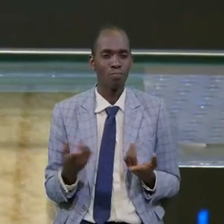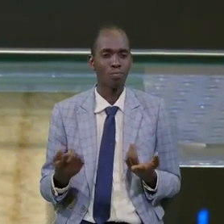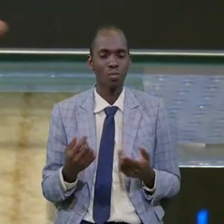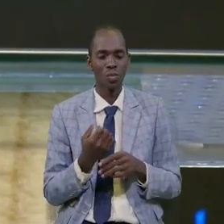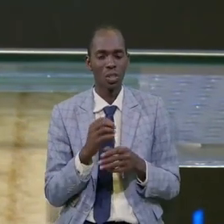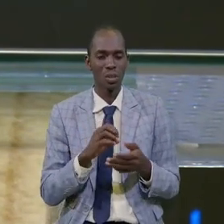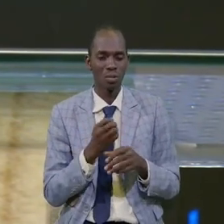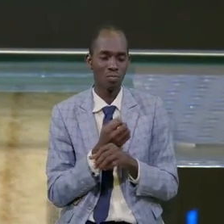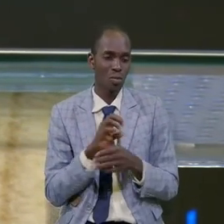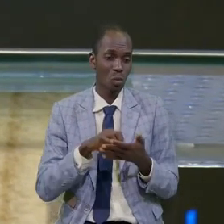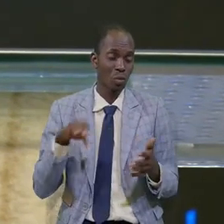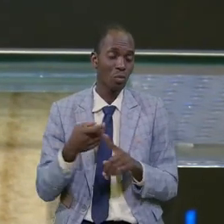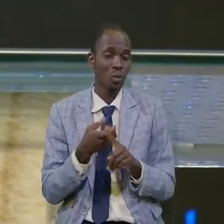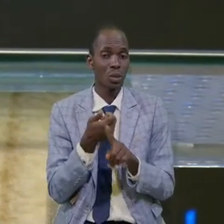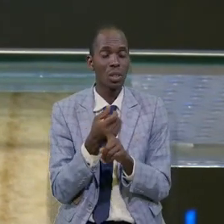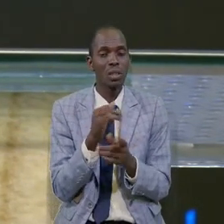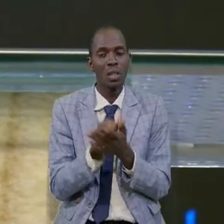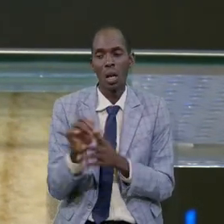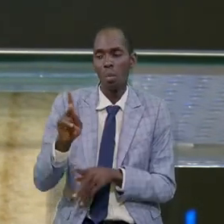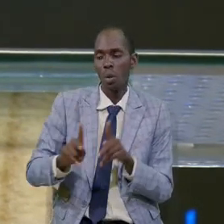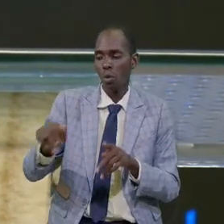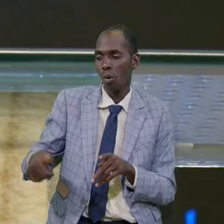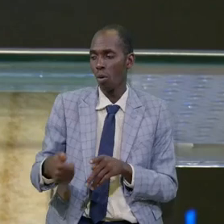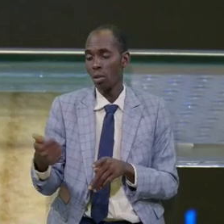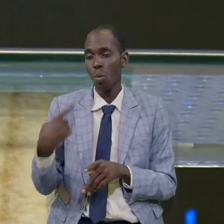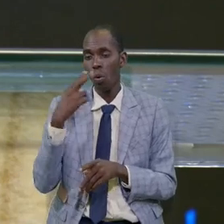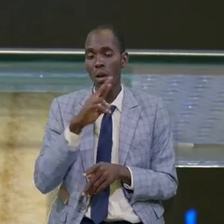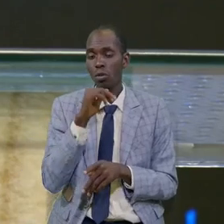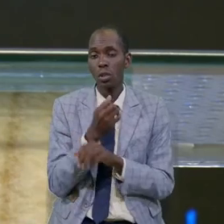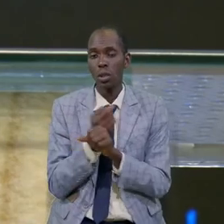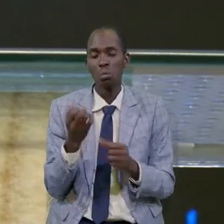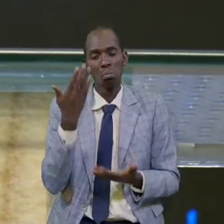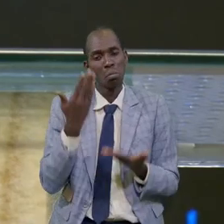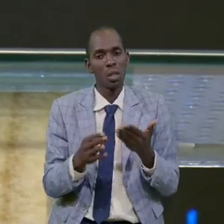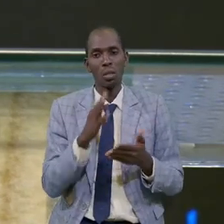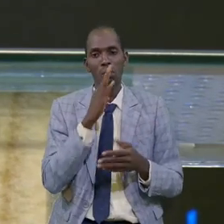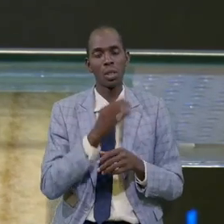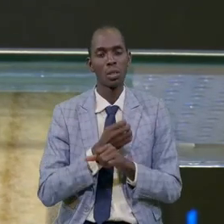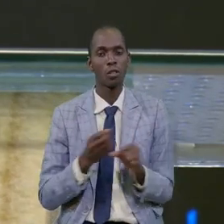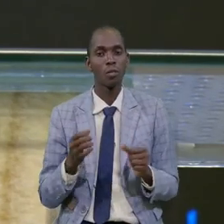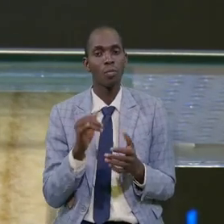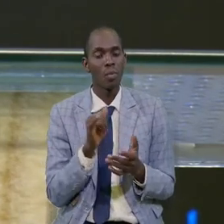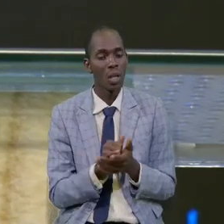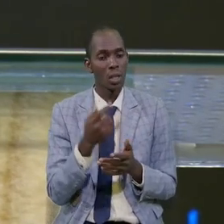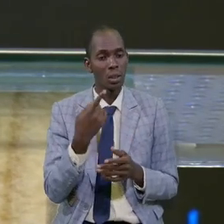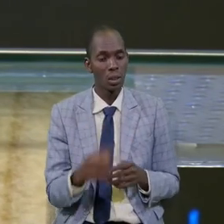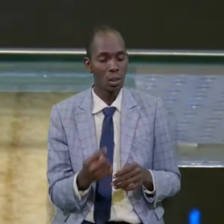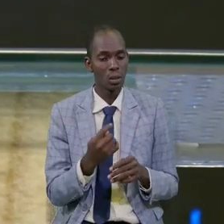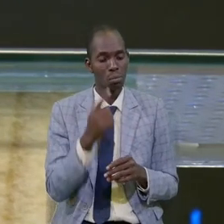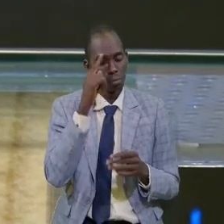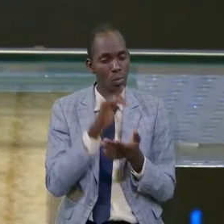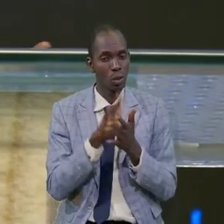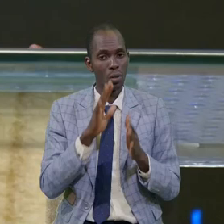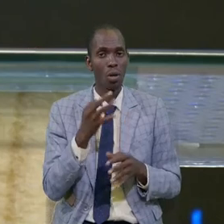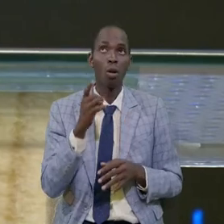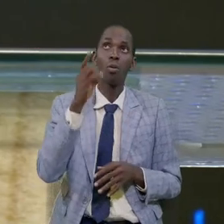pas sauvés soient sauvés, que les gens sauvés soient affermis, établis et sécurisés, que les saints de